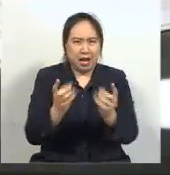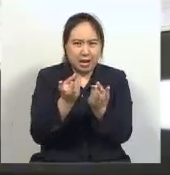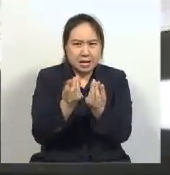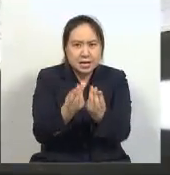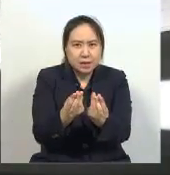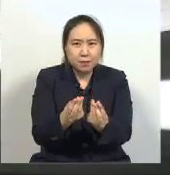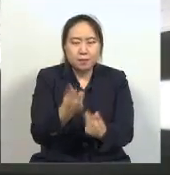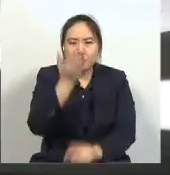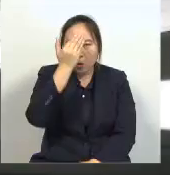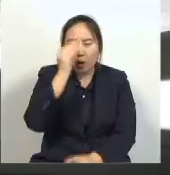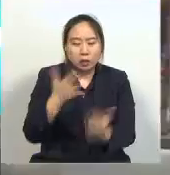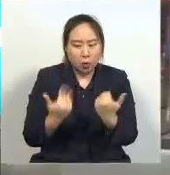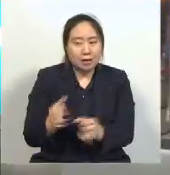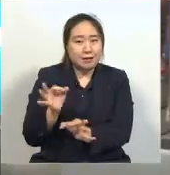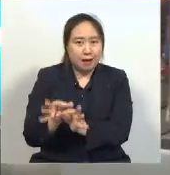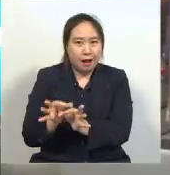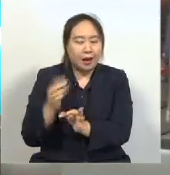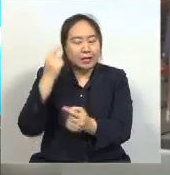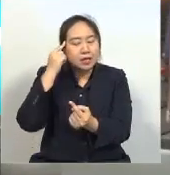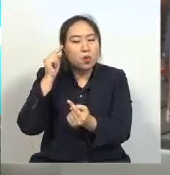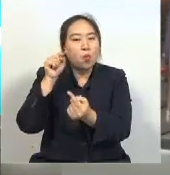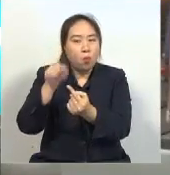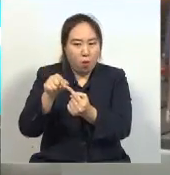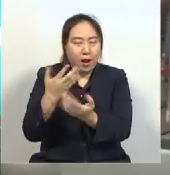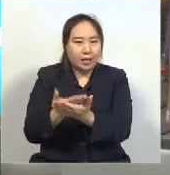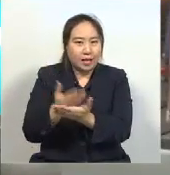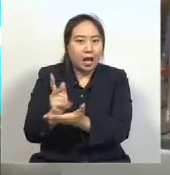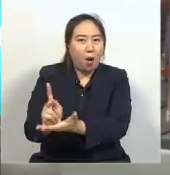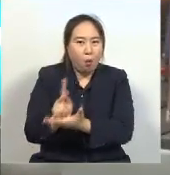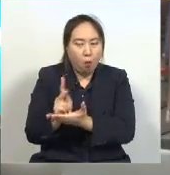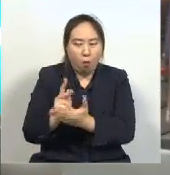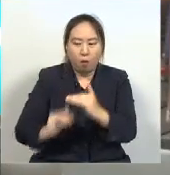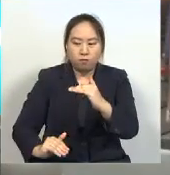ครับเพราะว่าทางธนาคารเขาคาดว่ายอดสินเชื่อจะเต็มว